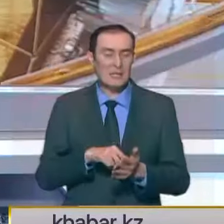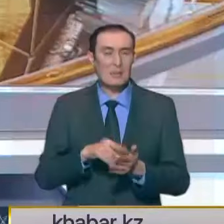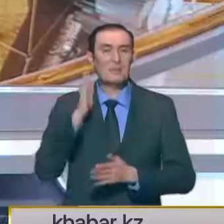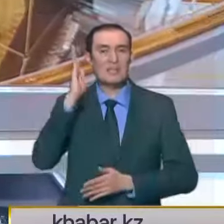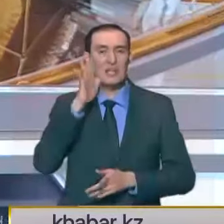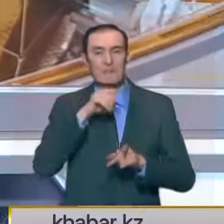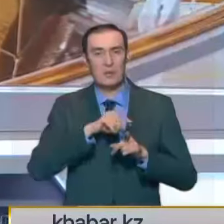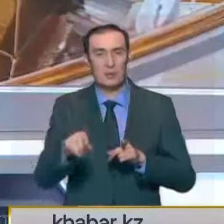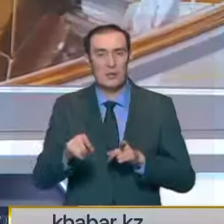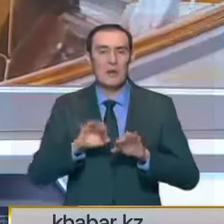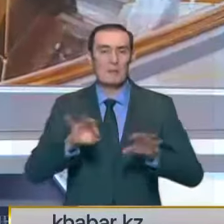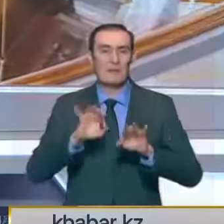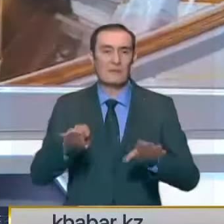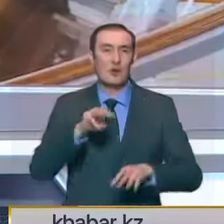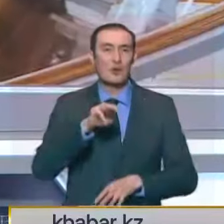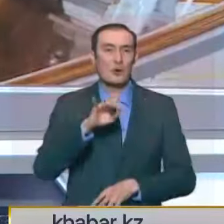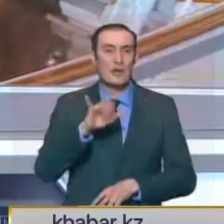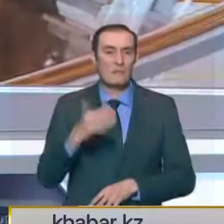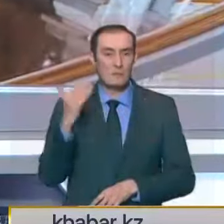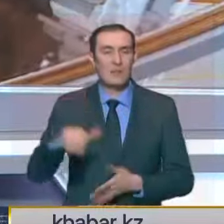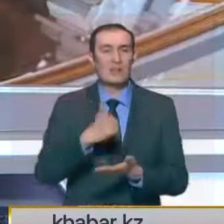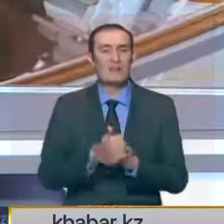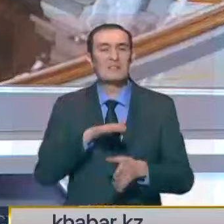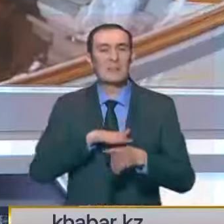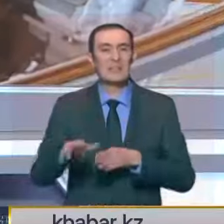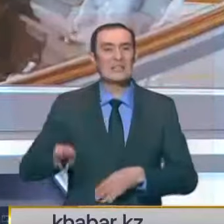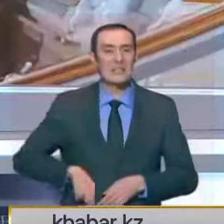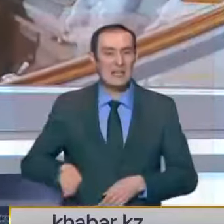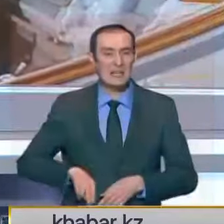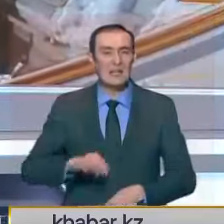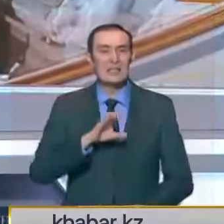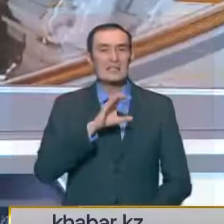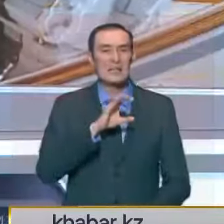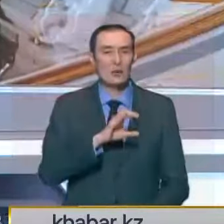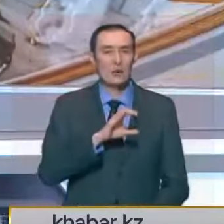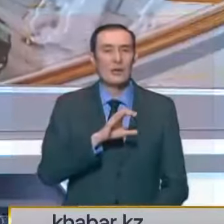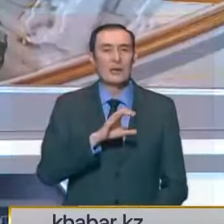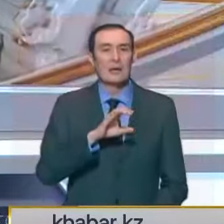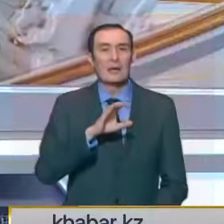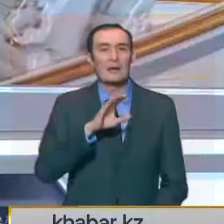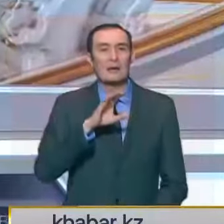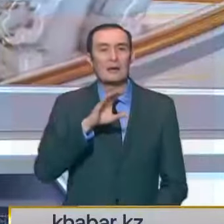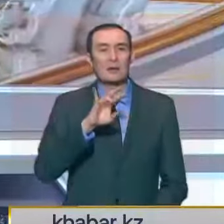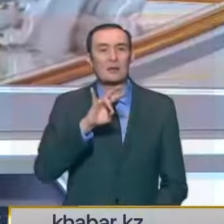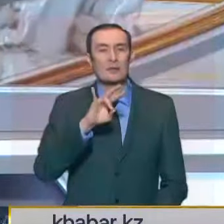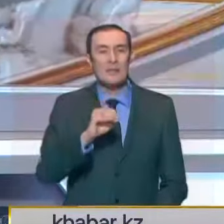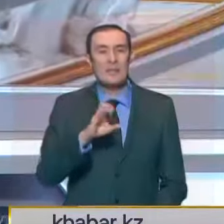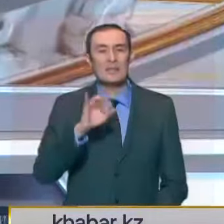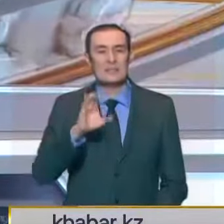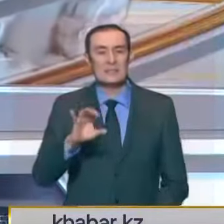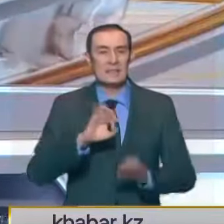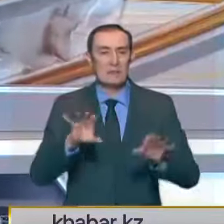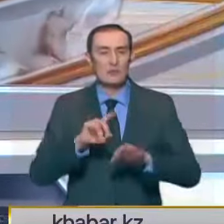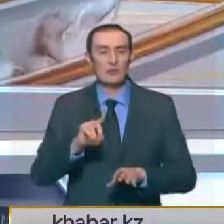предстоящий период проинформировал Касым жумар та Тукаева главный исполнительный директор solic resources plc Виталий Неси